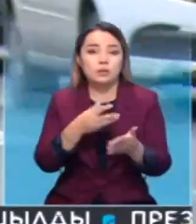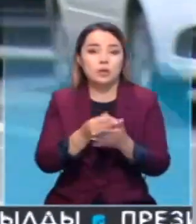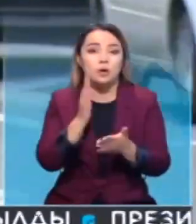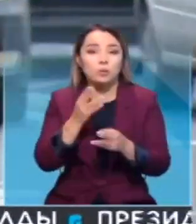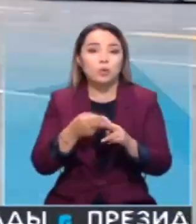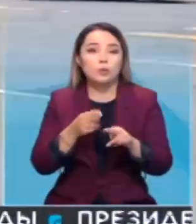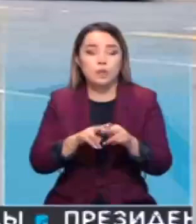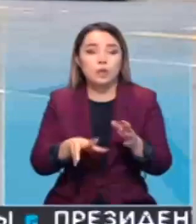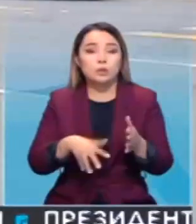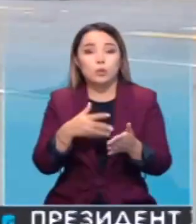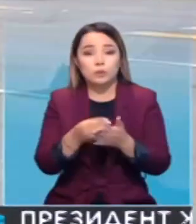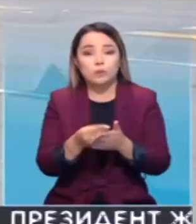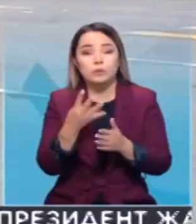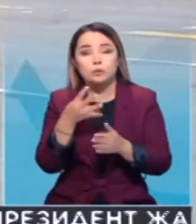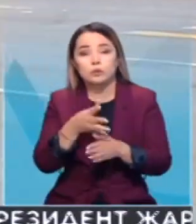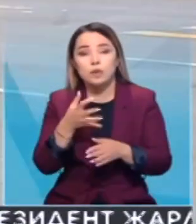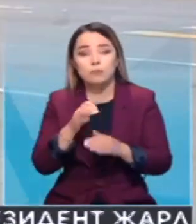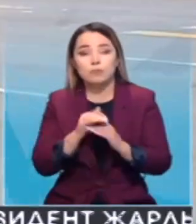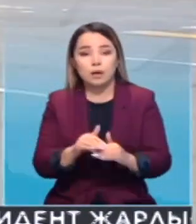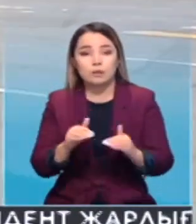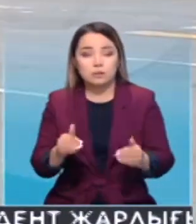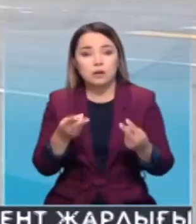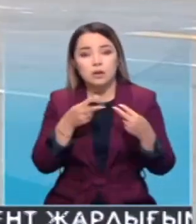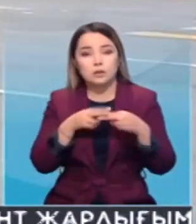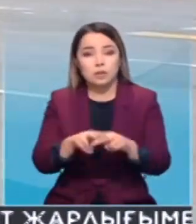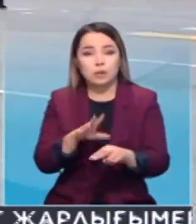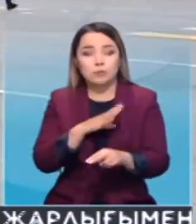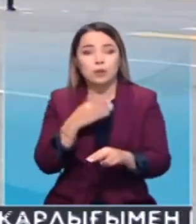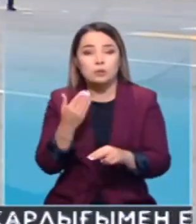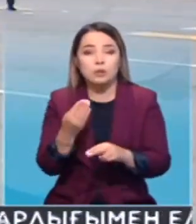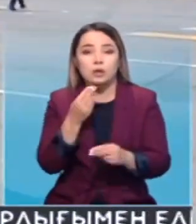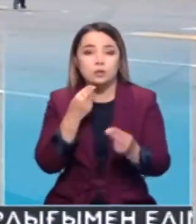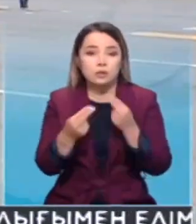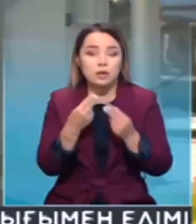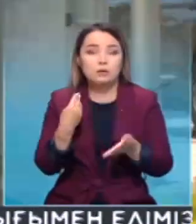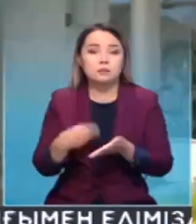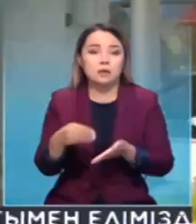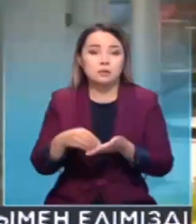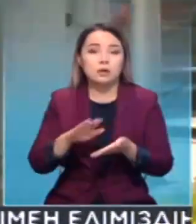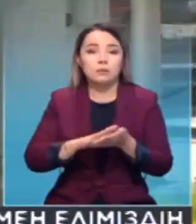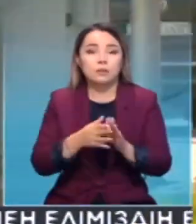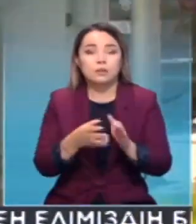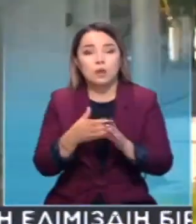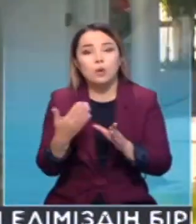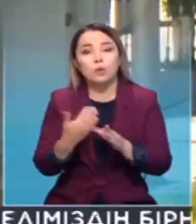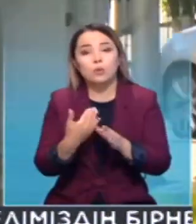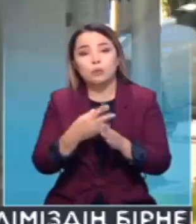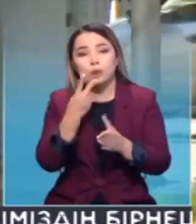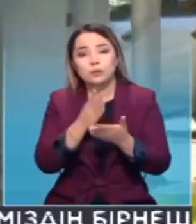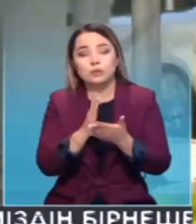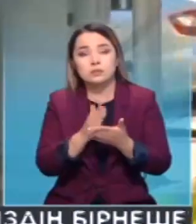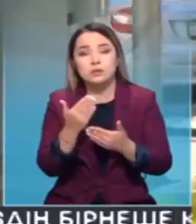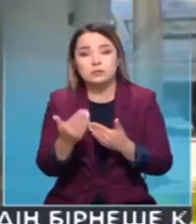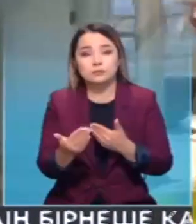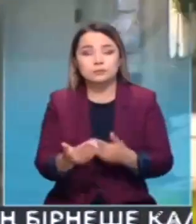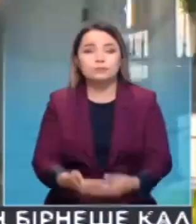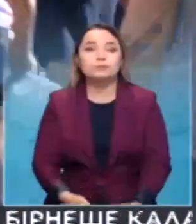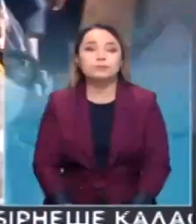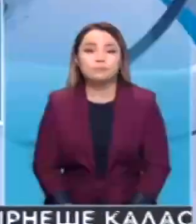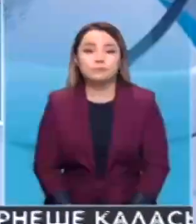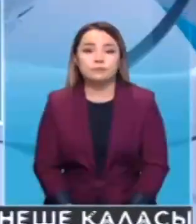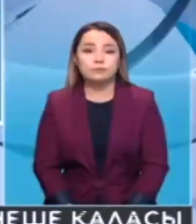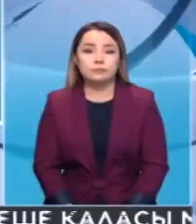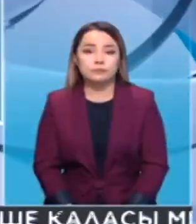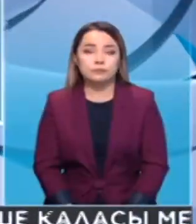Биыл мұндай төлем 4500 балаға аударылған. Оларға азық-түлік сатып алу үшін де көмек қарастырылған.